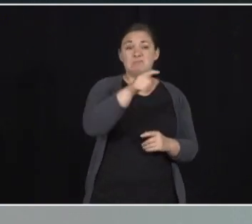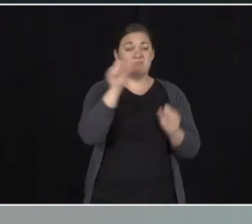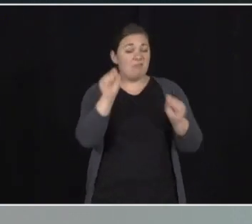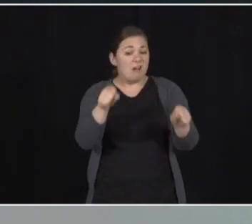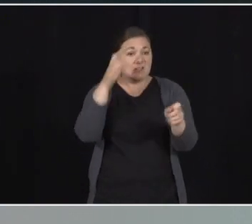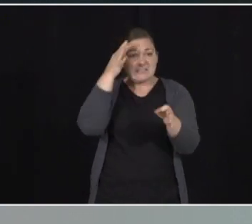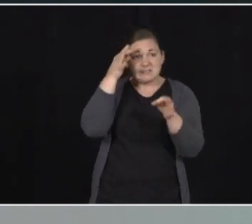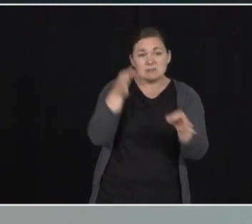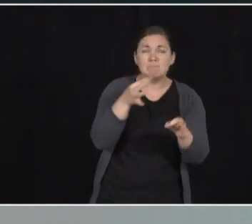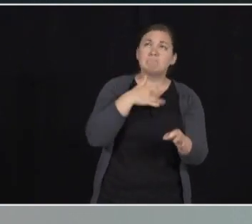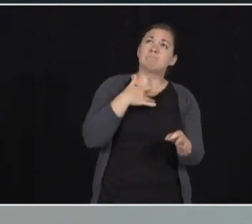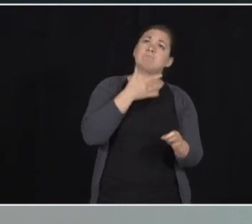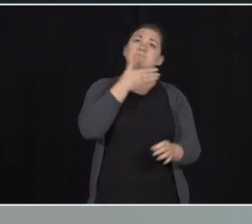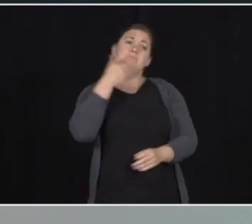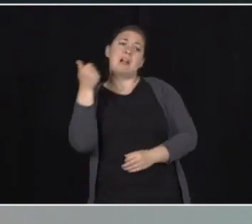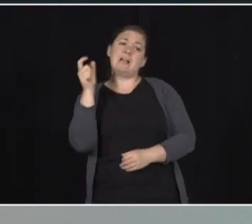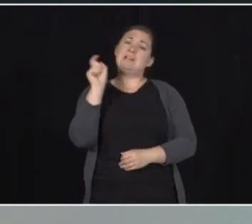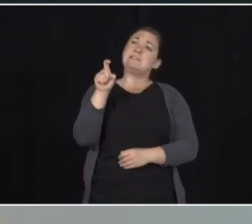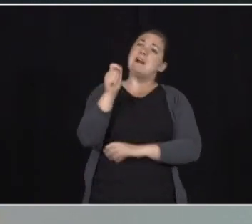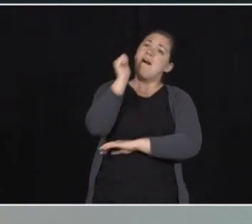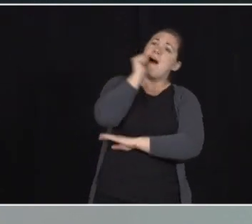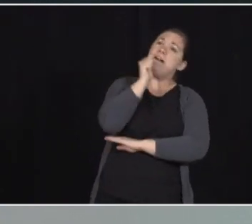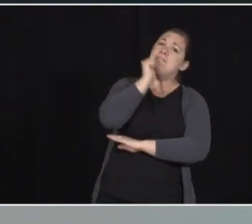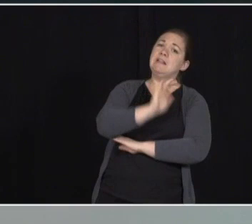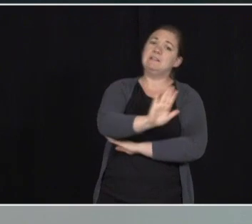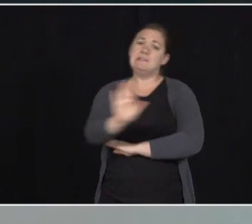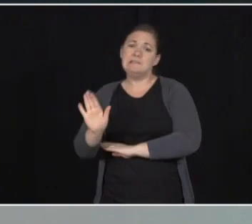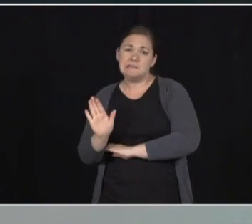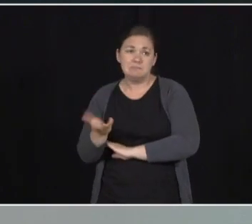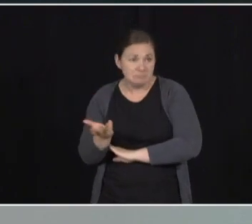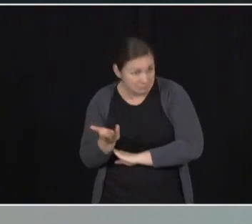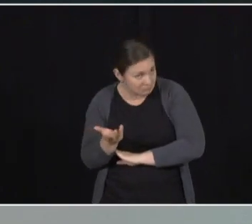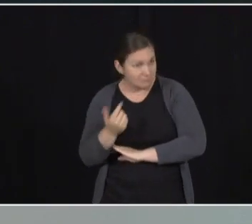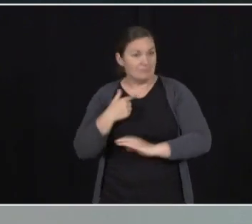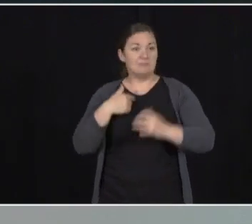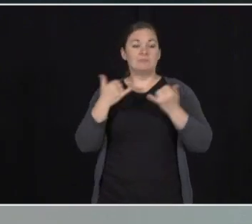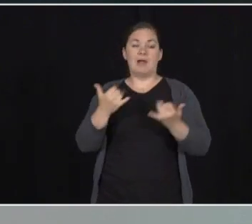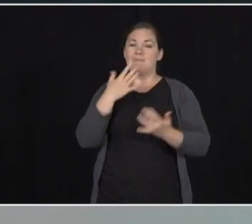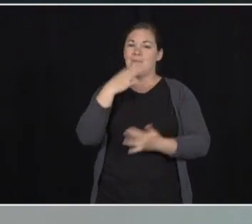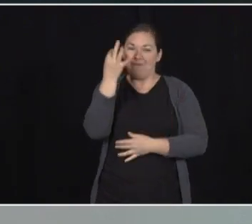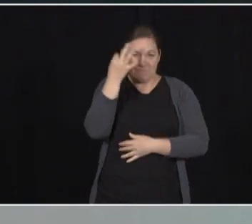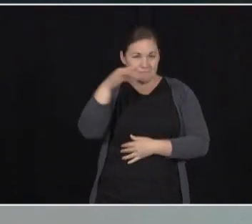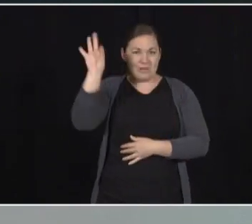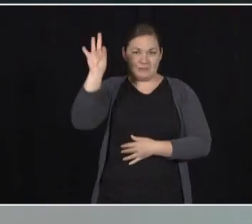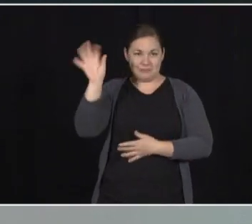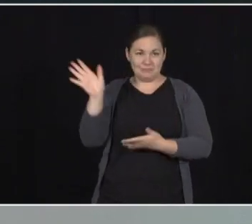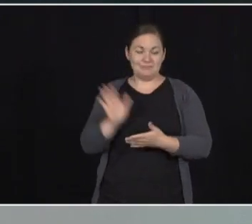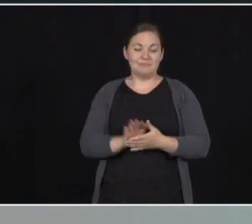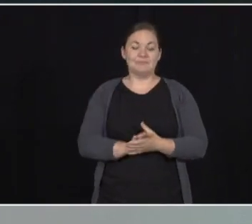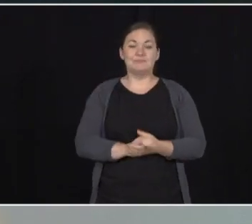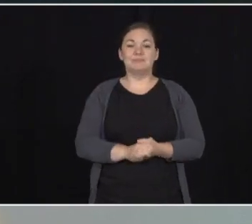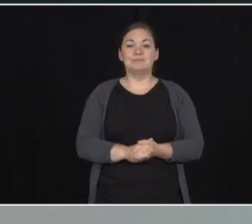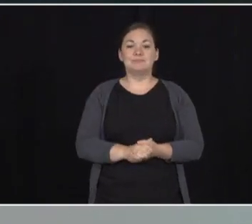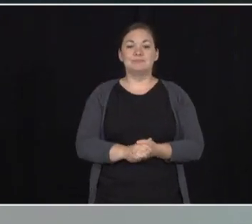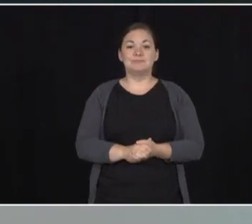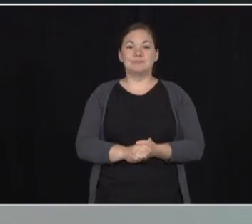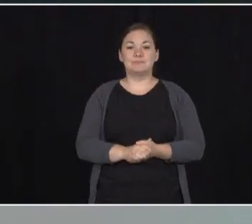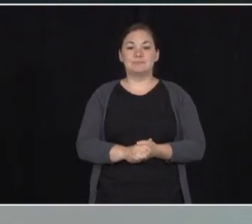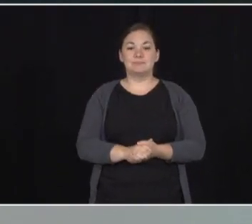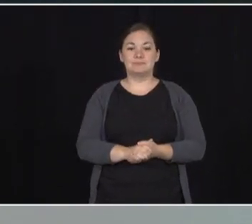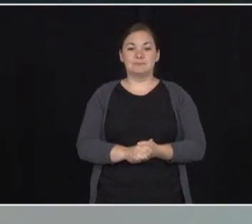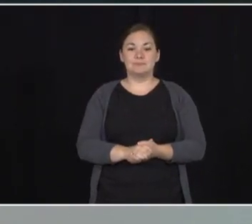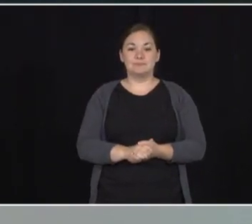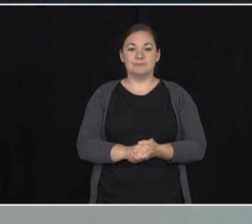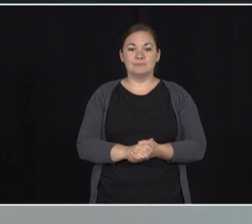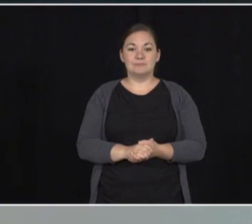lifestyle. Samedi dernier, nous avons annoncé qu'on allait maintenir la suspension de tarification selon l'heure